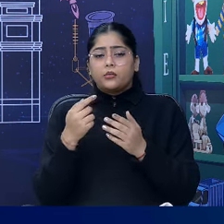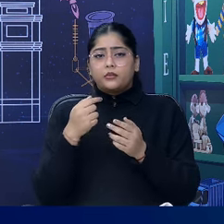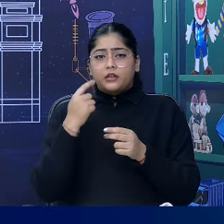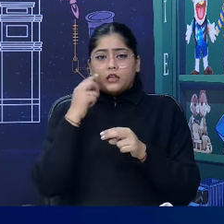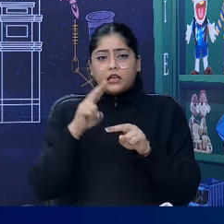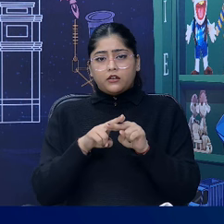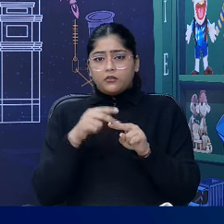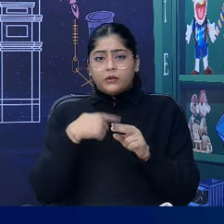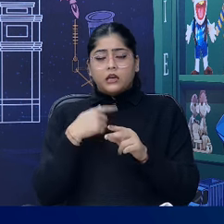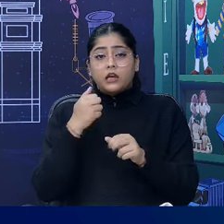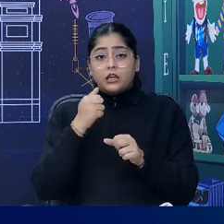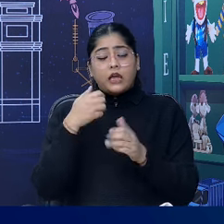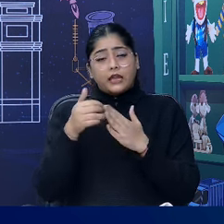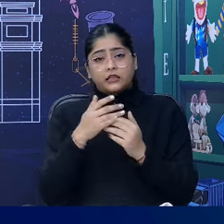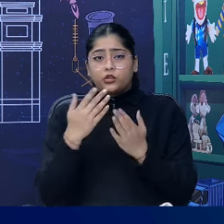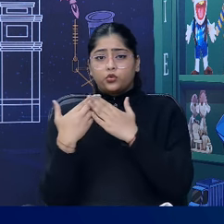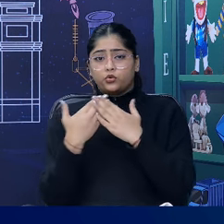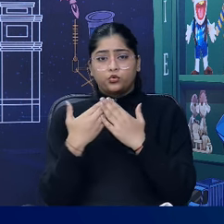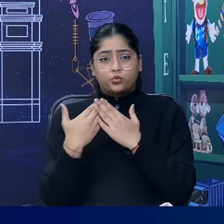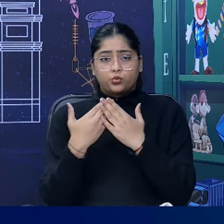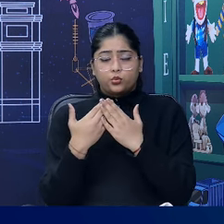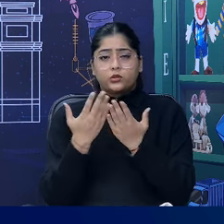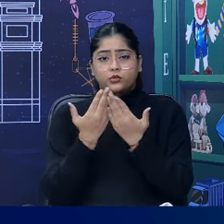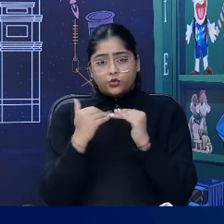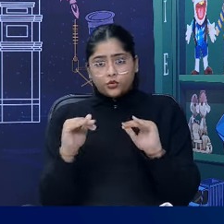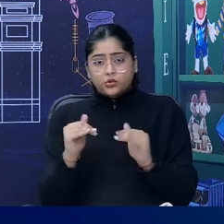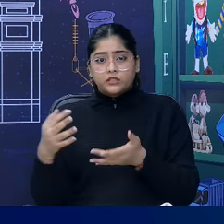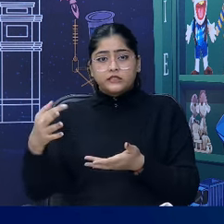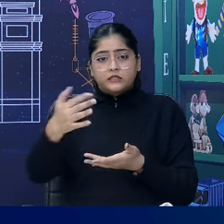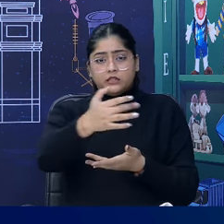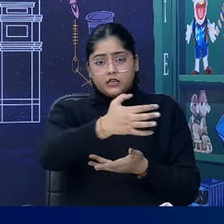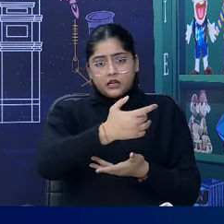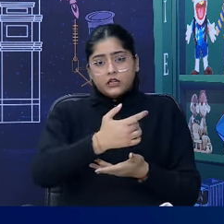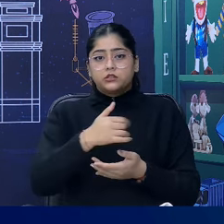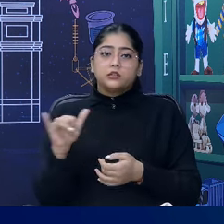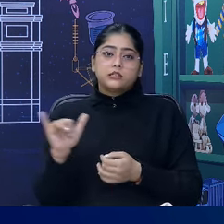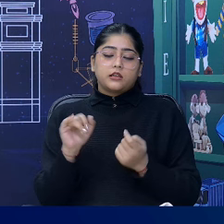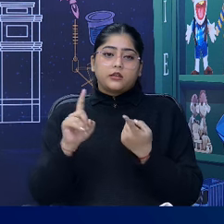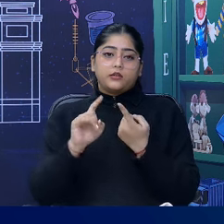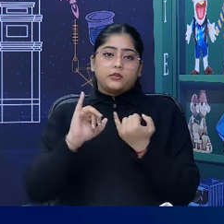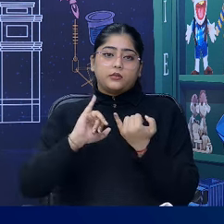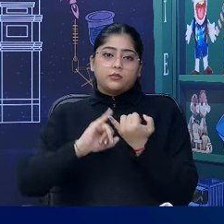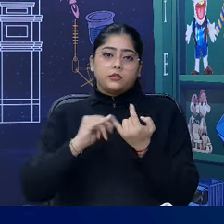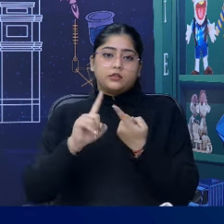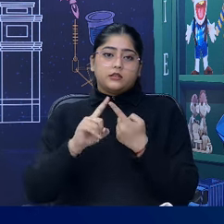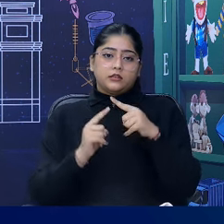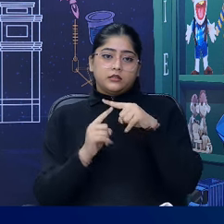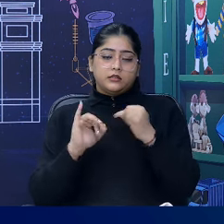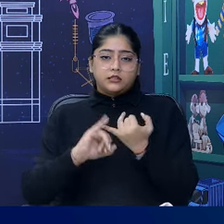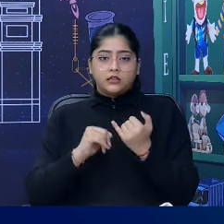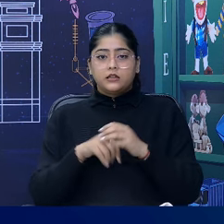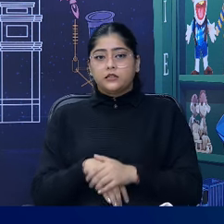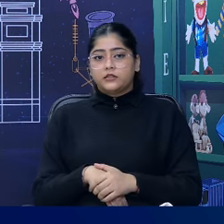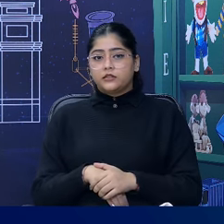हम कलेक्शन लें तो वो एक सेट है. जी. अगर मैं उसको थोड़ा सा और रेस्ट्रिक्ट कर दूं, कलेक्शन